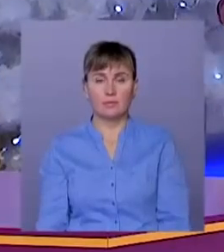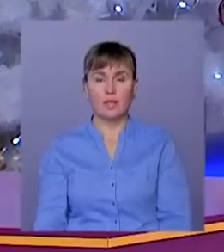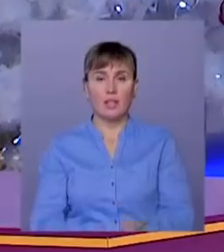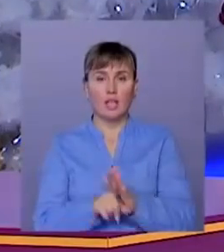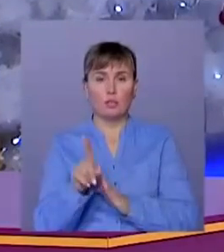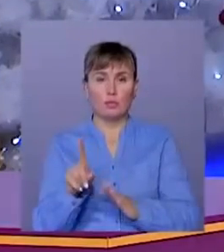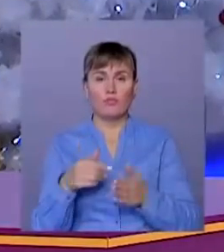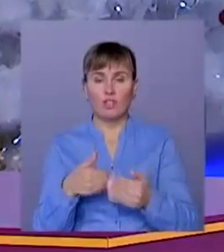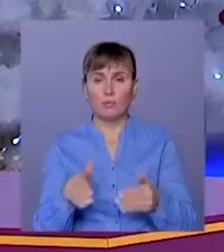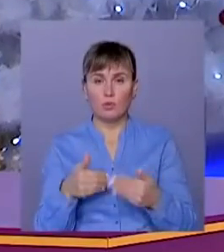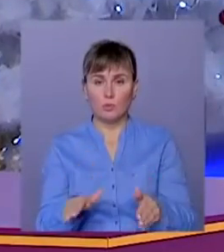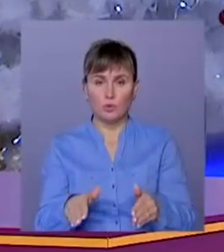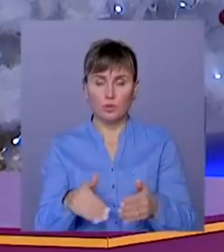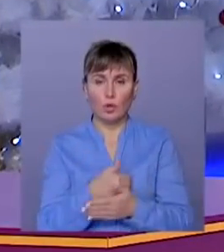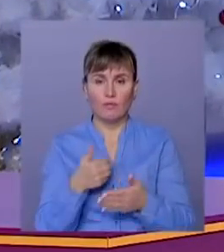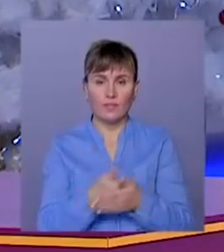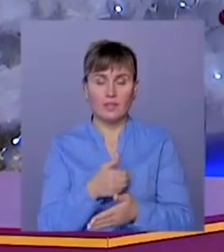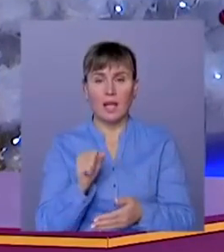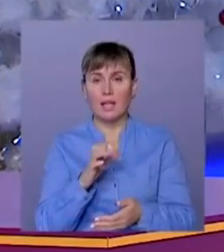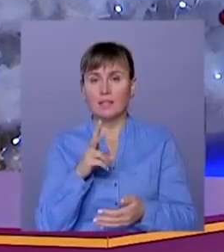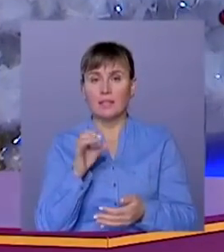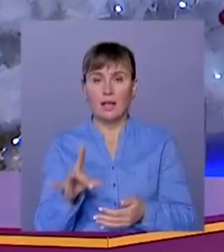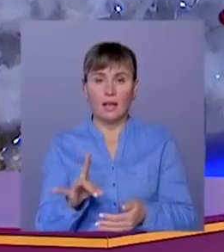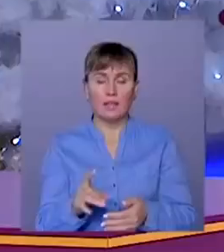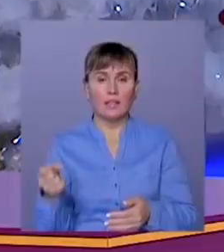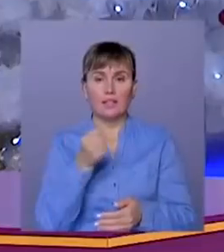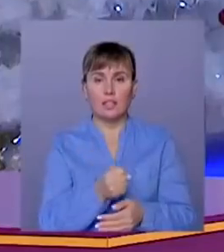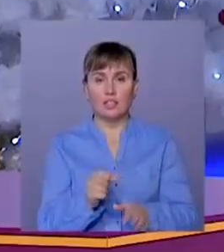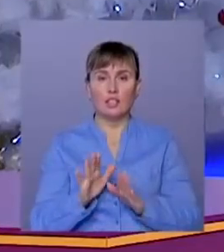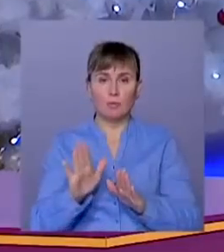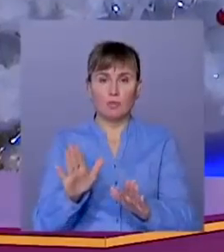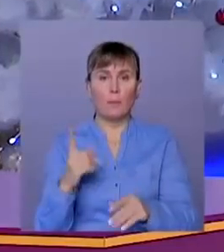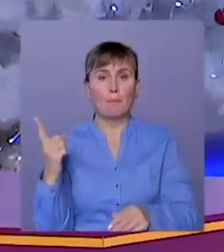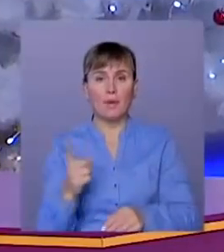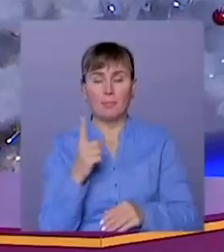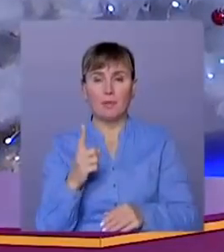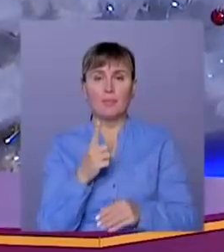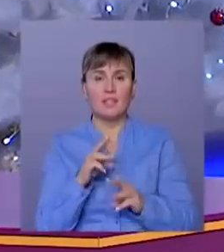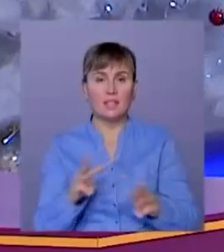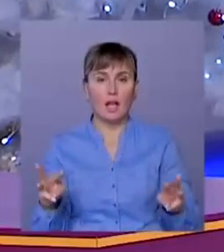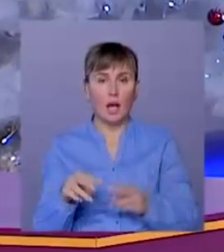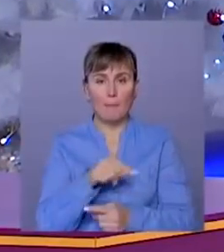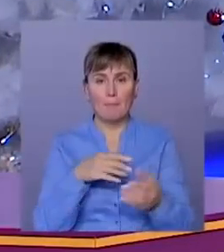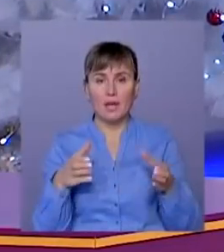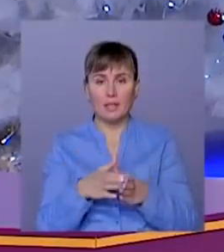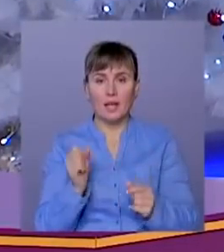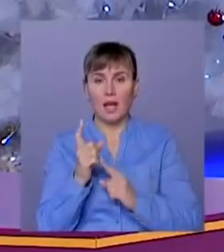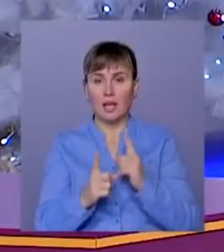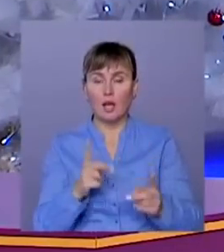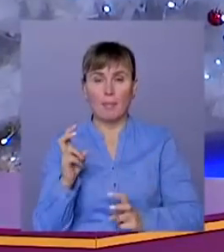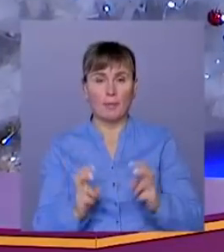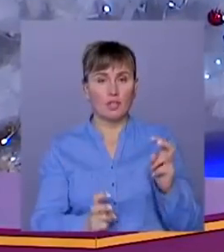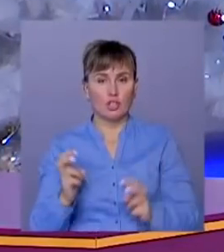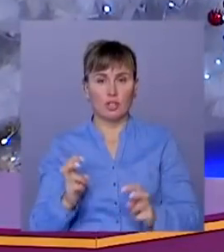Начнем выпуск с кадровых перестановок. Аскар Жумагалиев назначен заместителем премьера, министром обороны и аэрокосмической